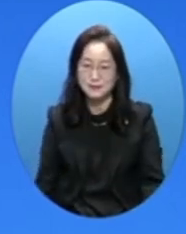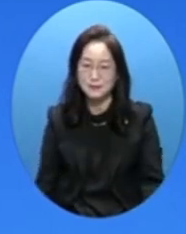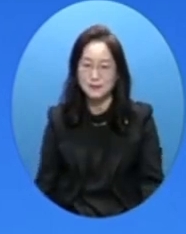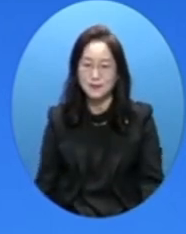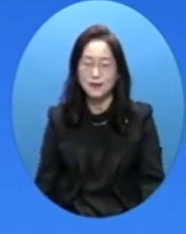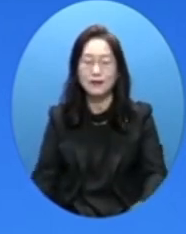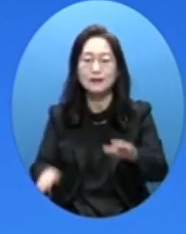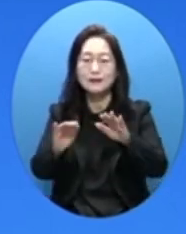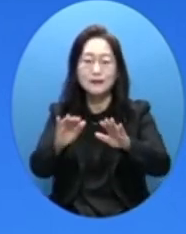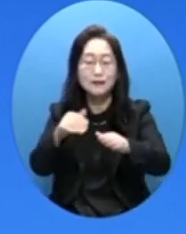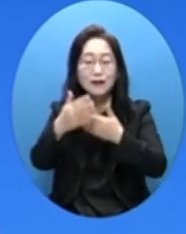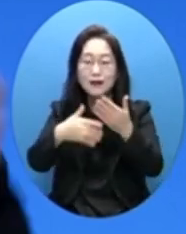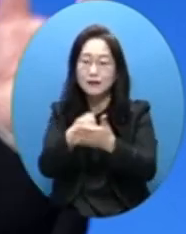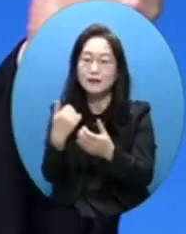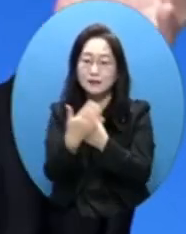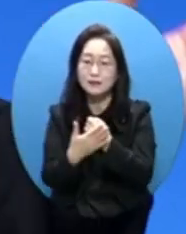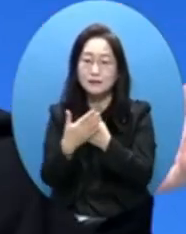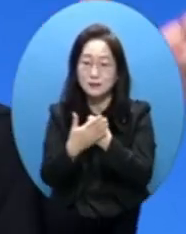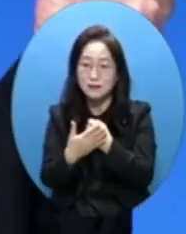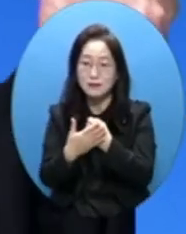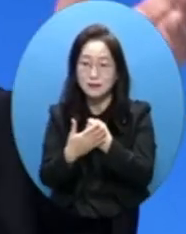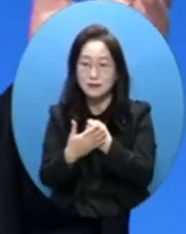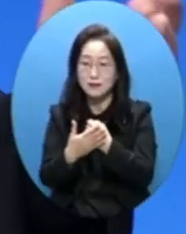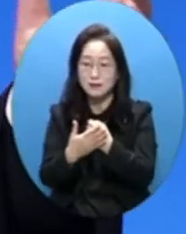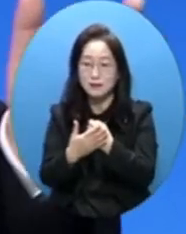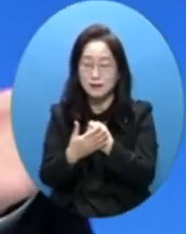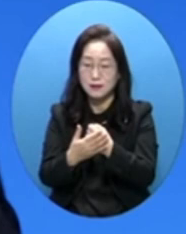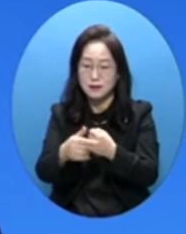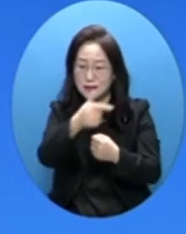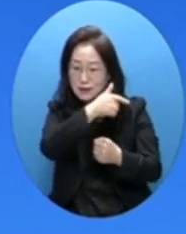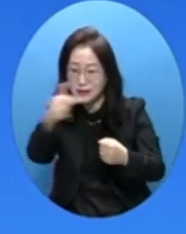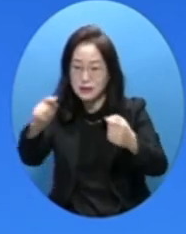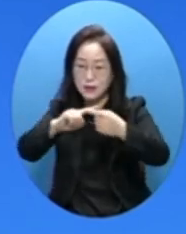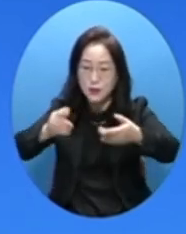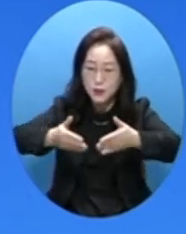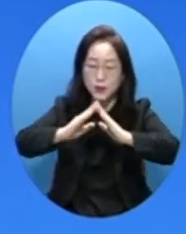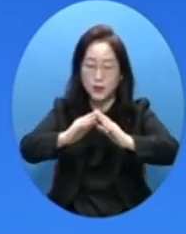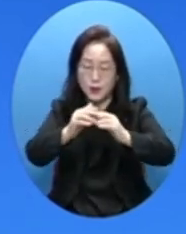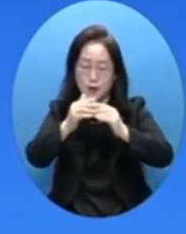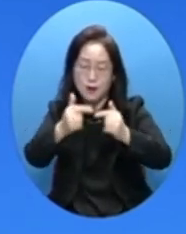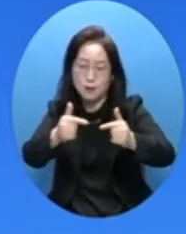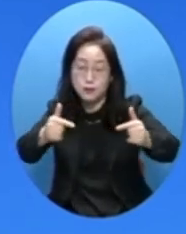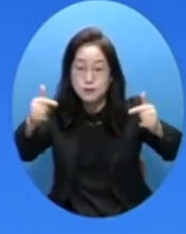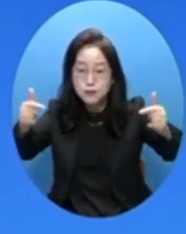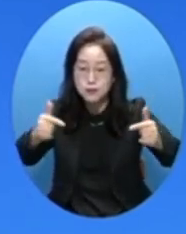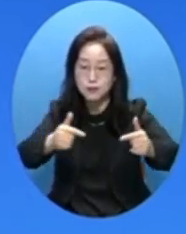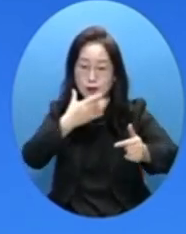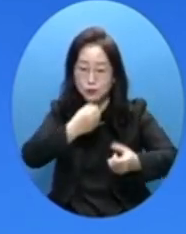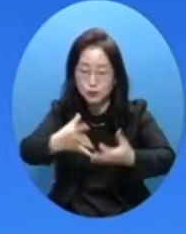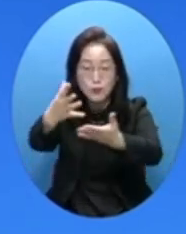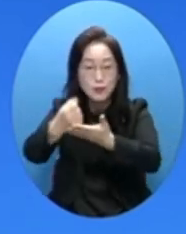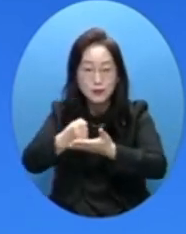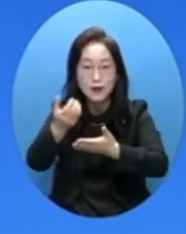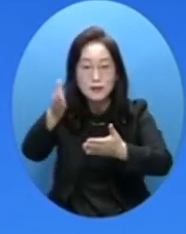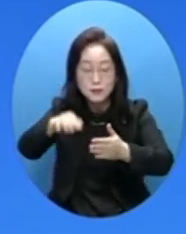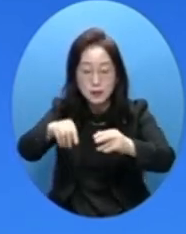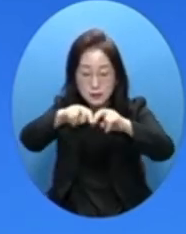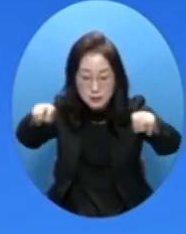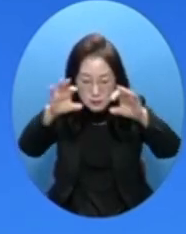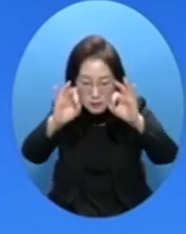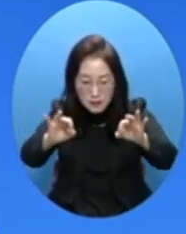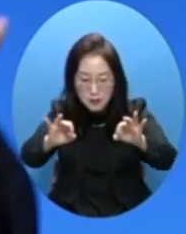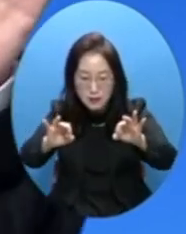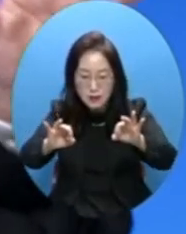오늘날 하나님의 은혜 가운데 많은 대형교들이 생겨나고 교회가 큰 축복을 받았는데 교회 여전히 가난한 사람들이